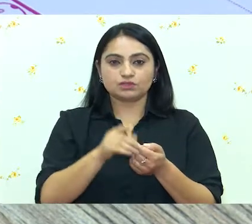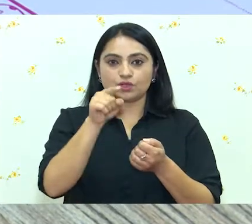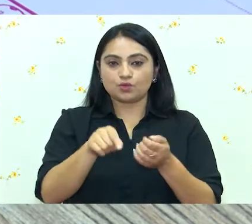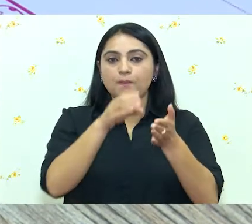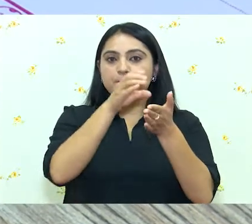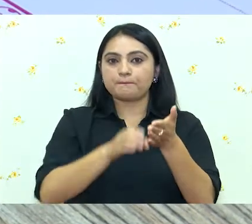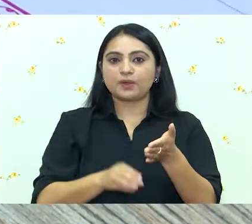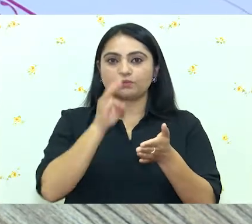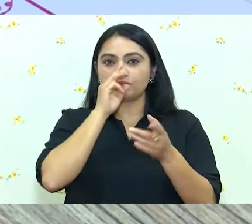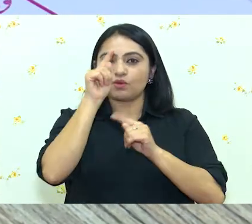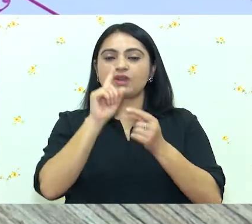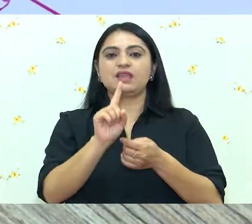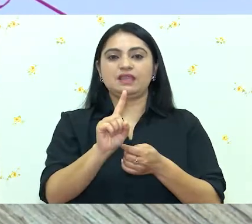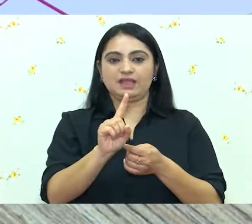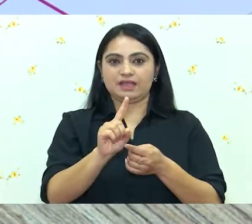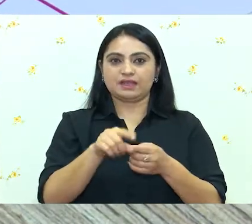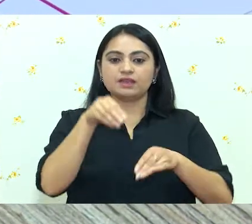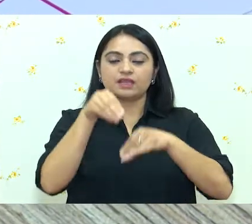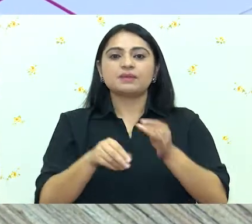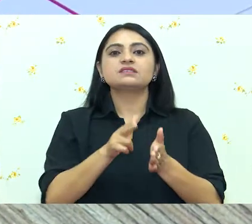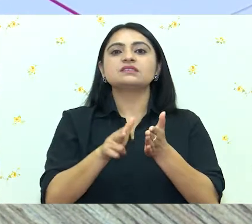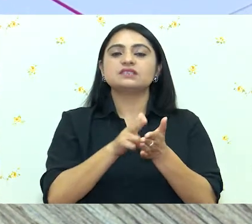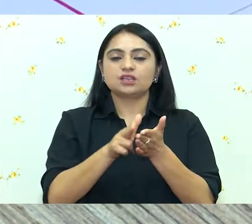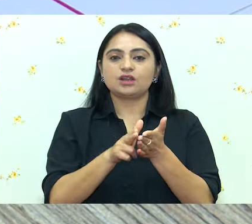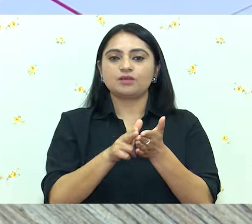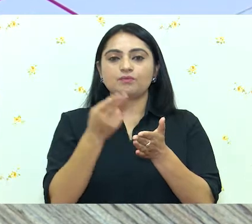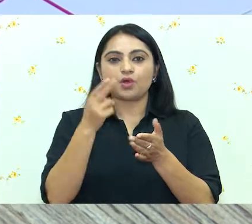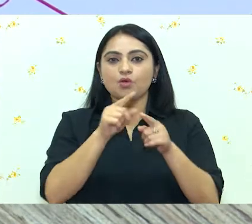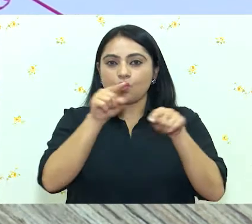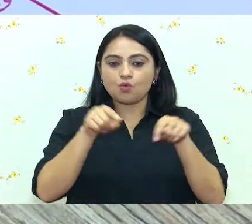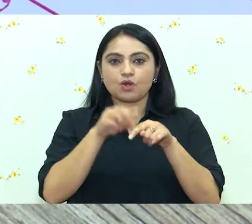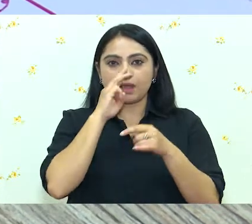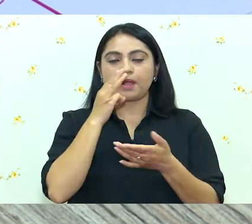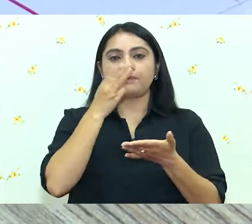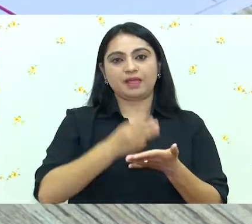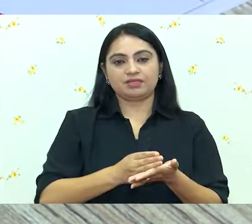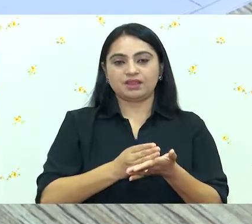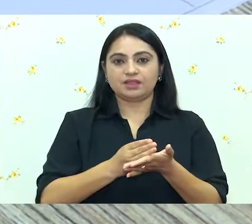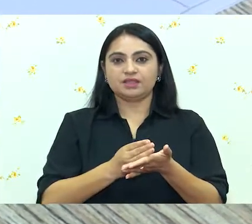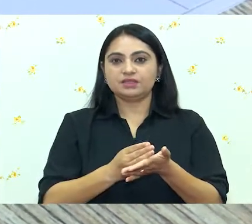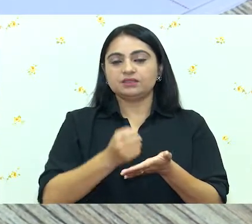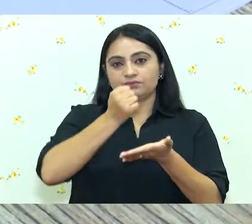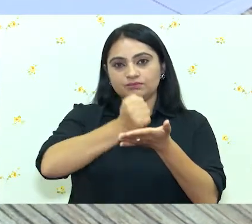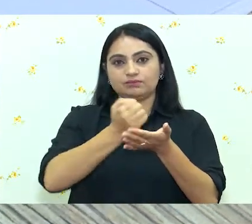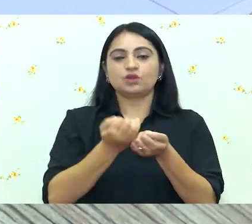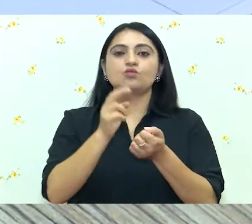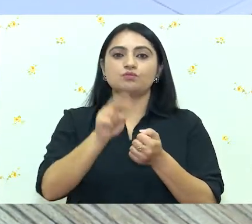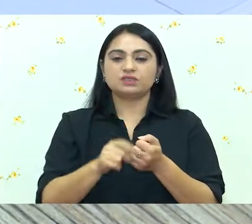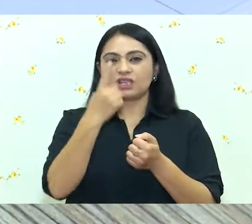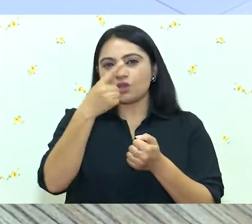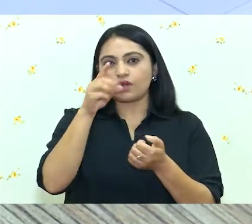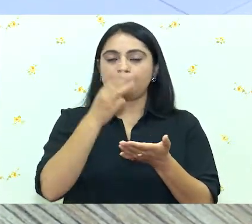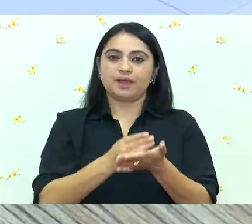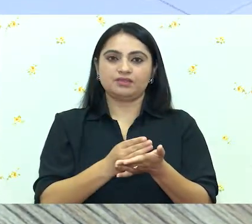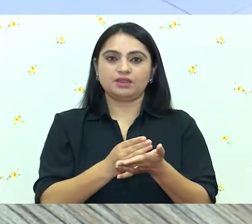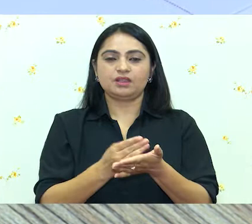मतपत्रमा कुनै एक निर्वाचन चिन्ह रहेको कोठामा मात्रै हामीले स्वस्तिक छाप लगाउनु पर्छ, एउटा मात्रै।